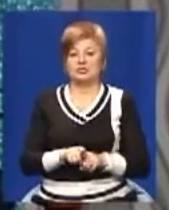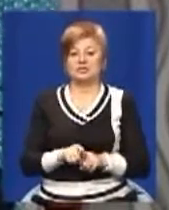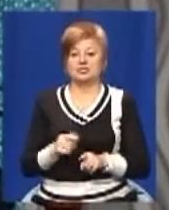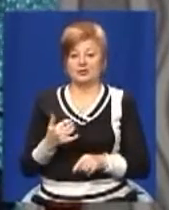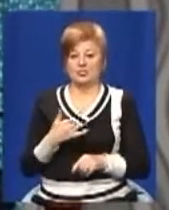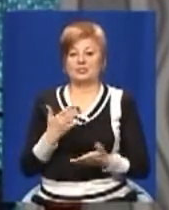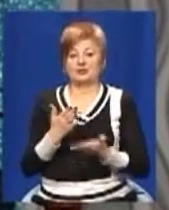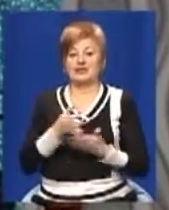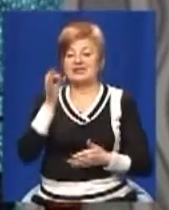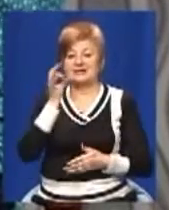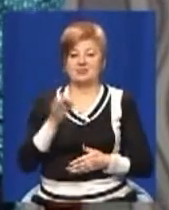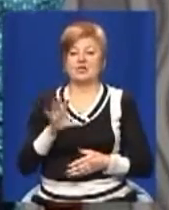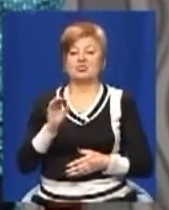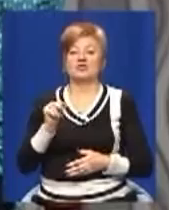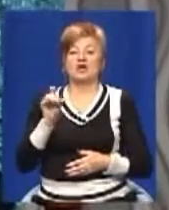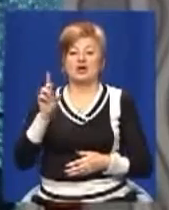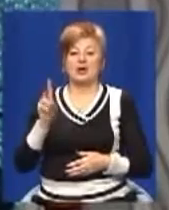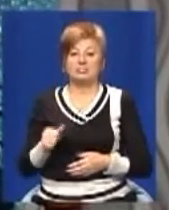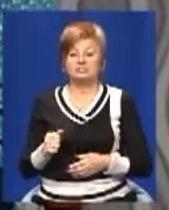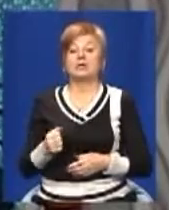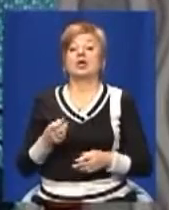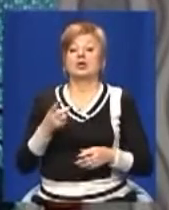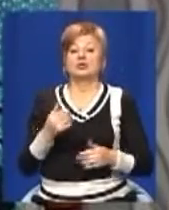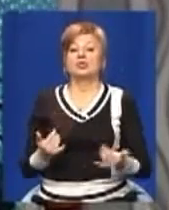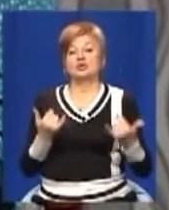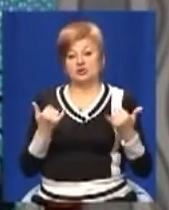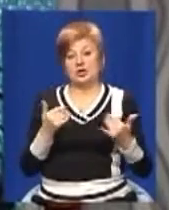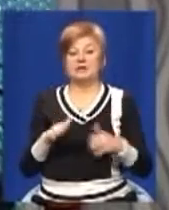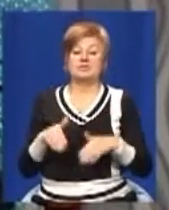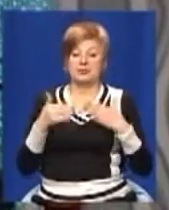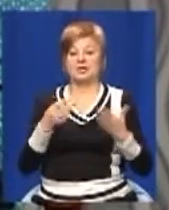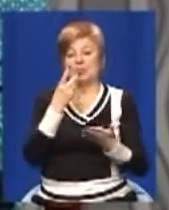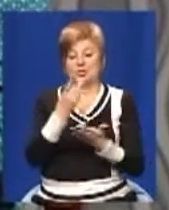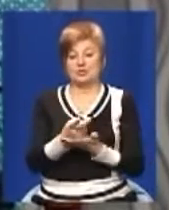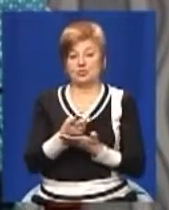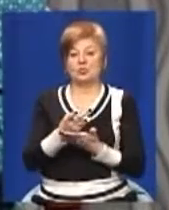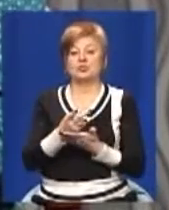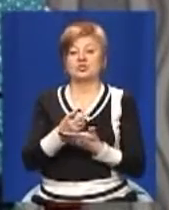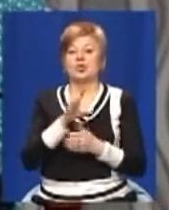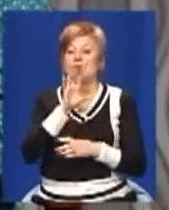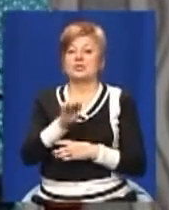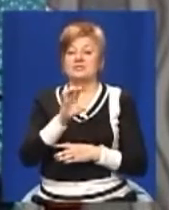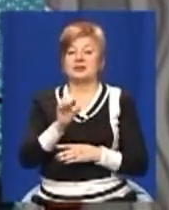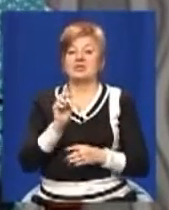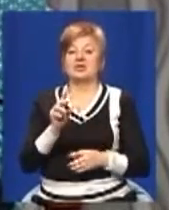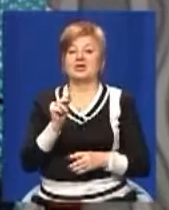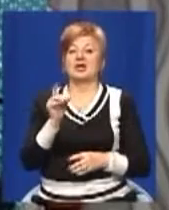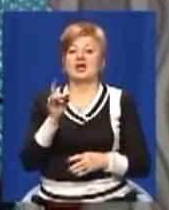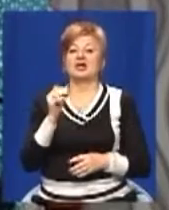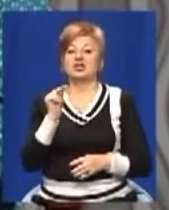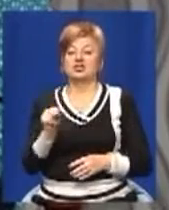самої німецька овчарка і також я їх полюбляю. А зараз пропоную переглянути вам про такого цуцика, як